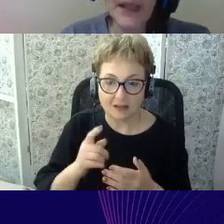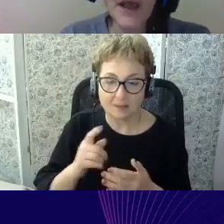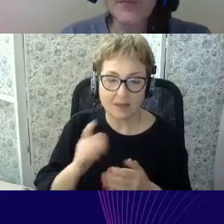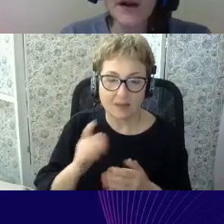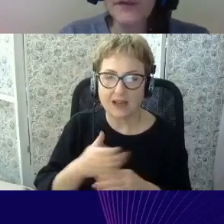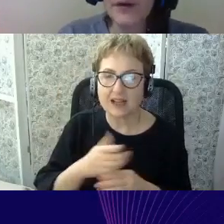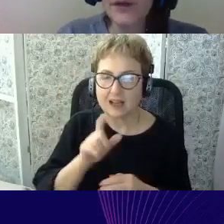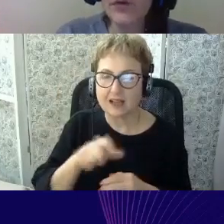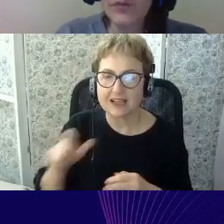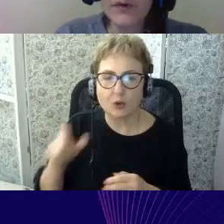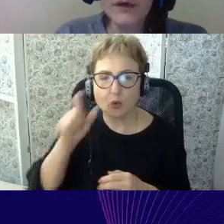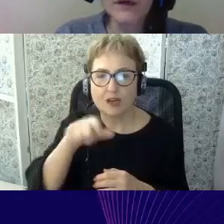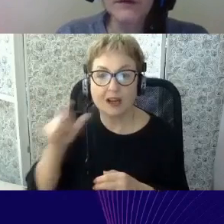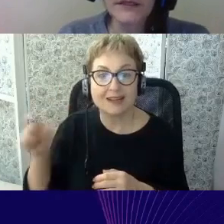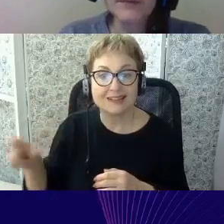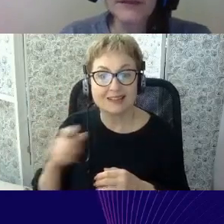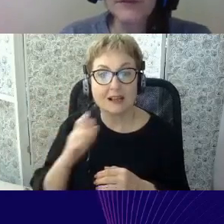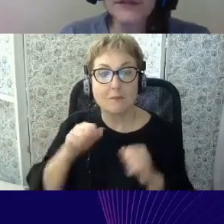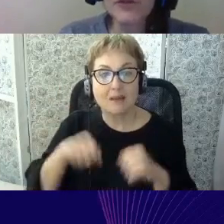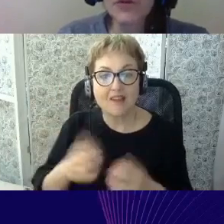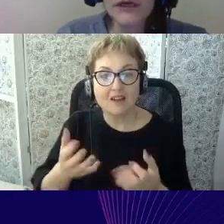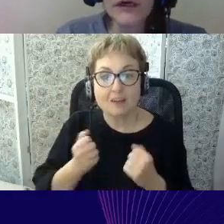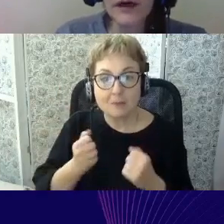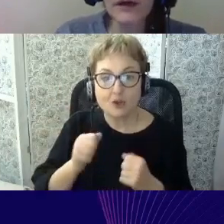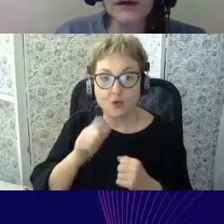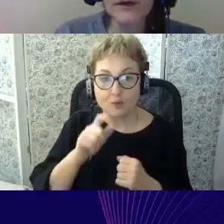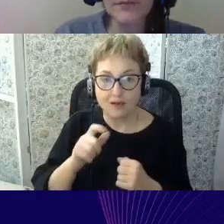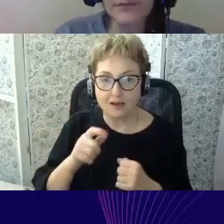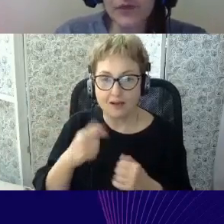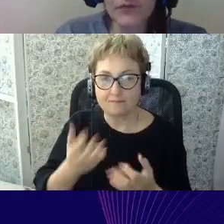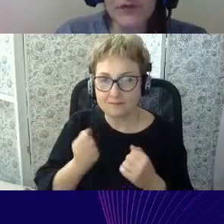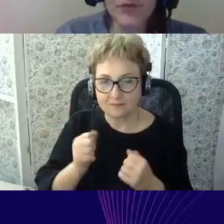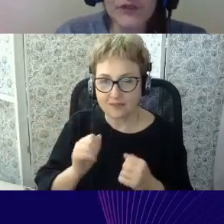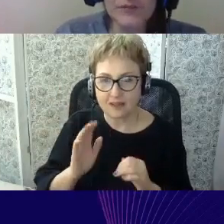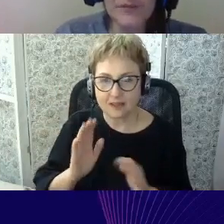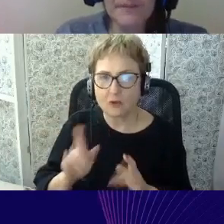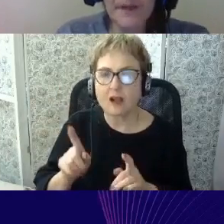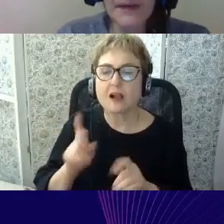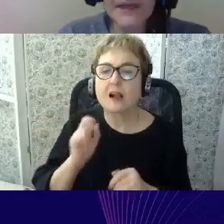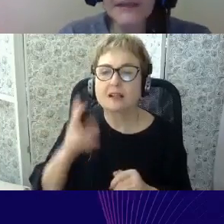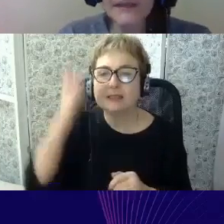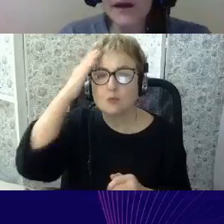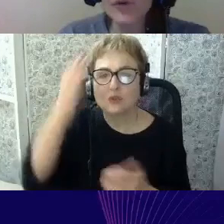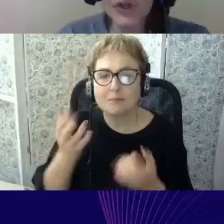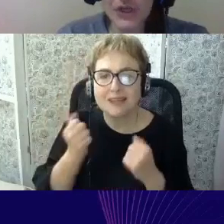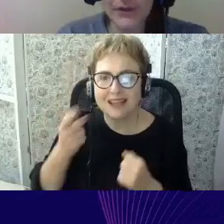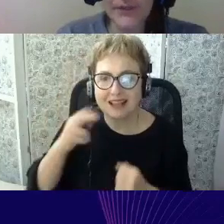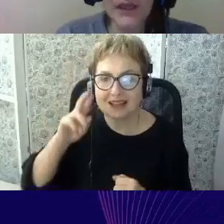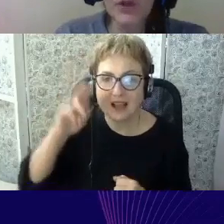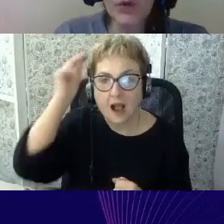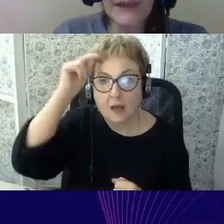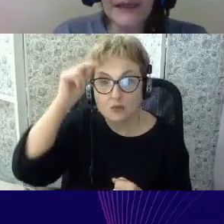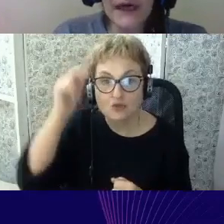лиц. Право на прием рассматривается не только как способ принятия на